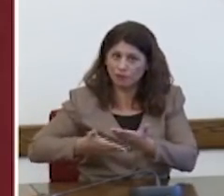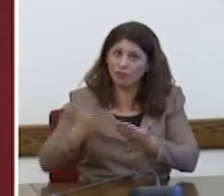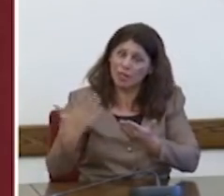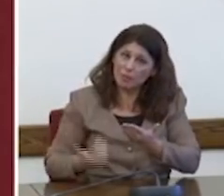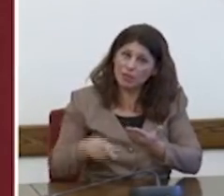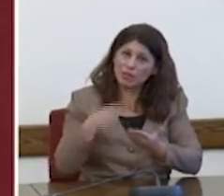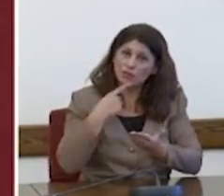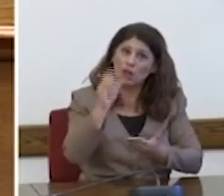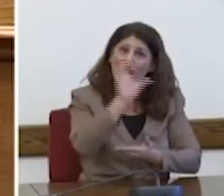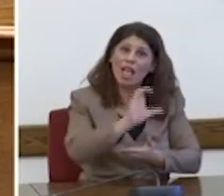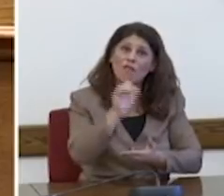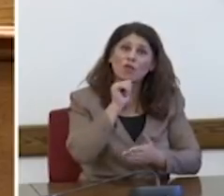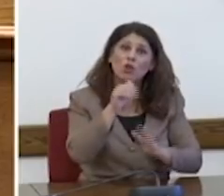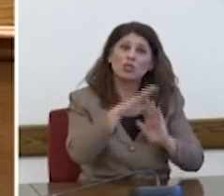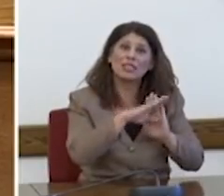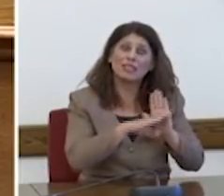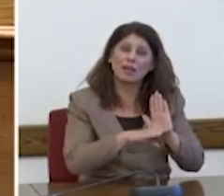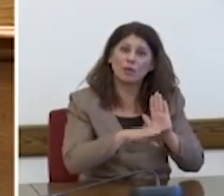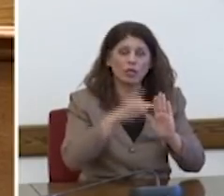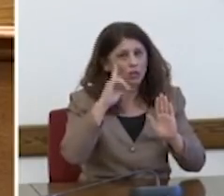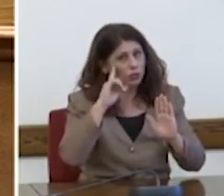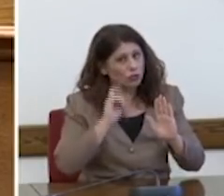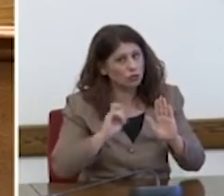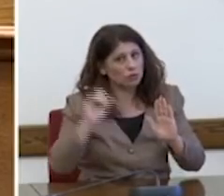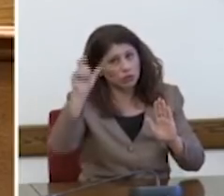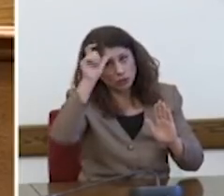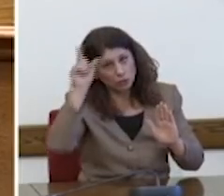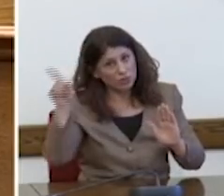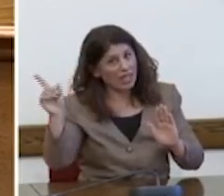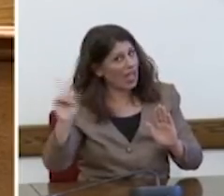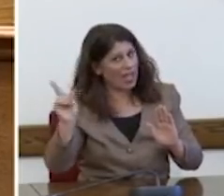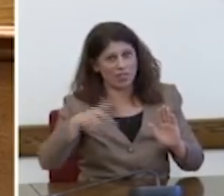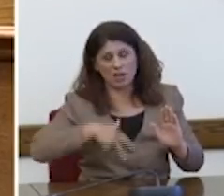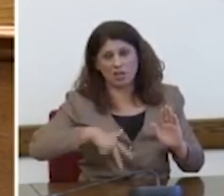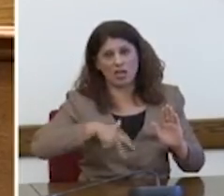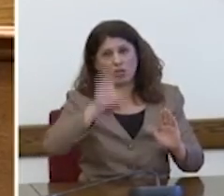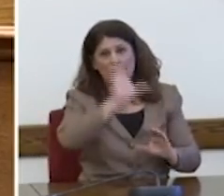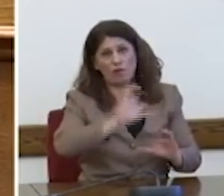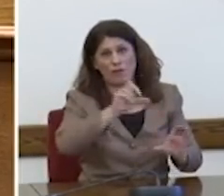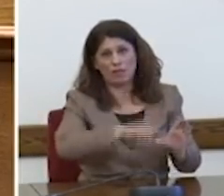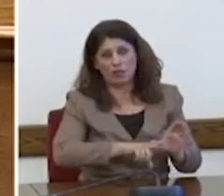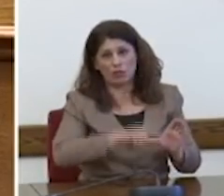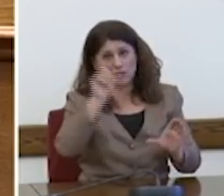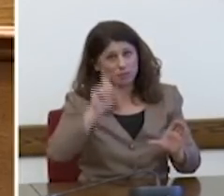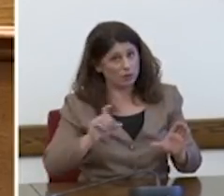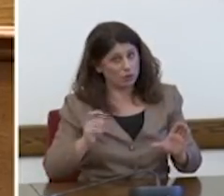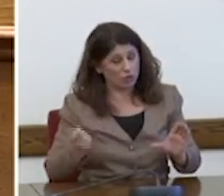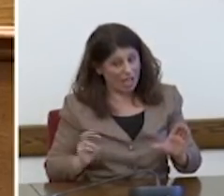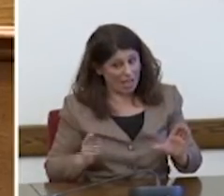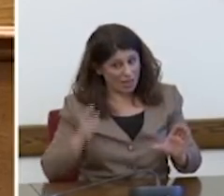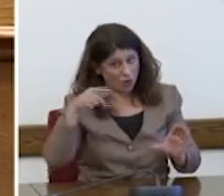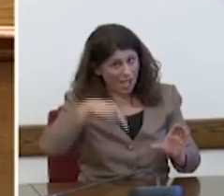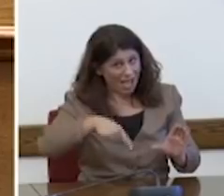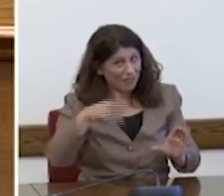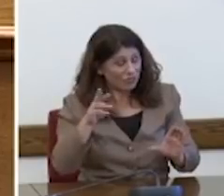λεγόμενο Ευρωσύνταγμα. Και ως γνωστόν, η Τουρκία δεν είναι χώρα της Ευρωπαϊκής Ένωσης. Μήπως ενεργοποιήθηκε ποτέ αυτή η